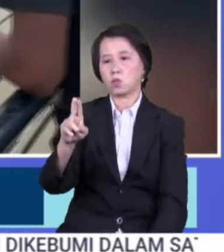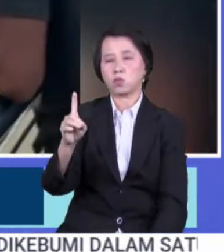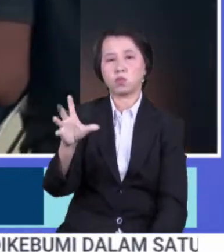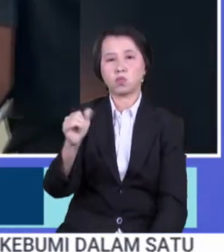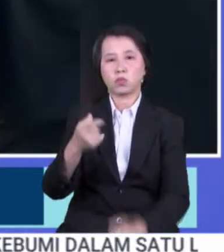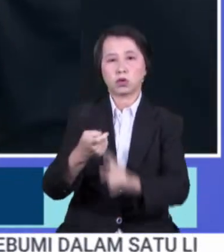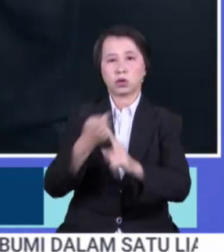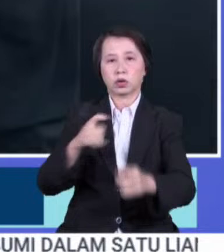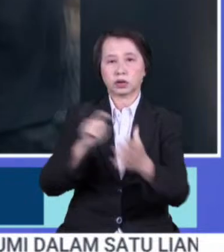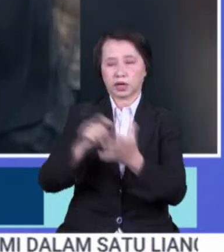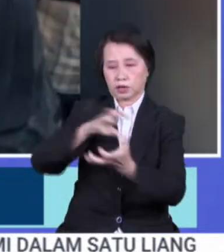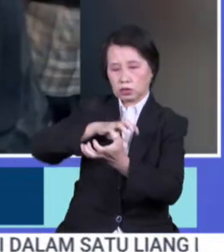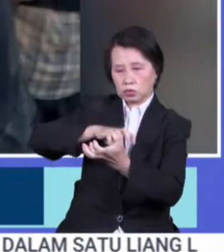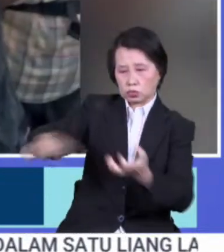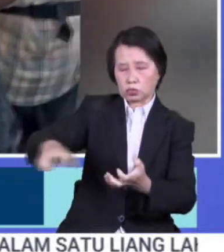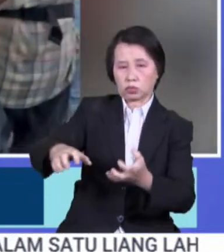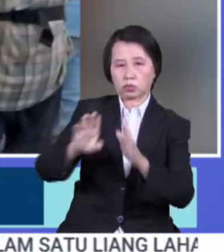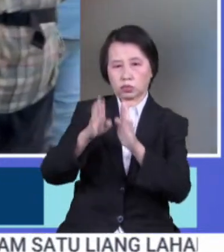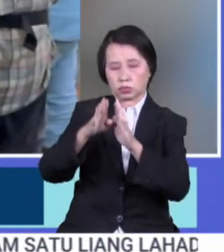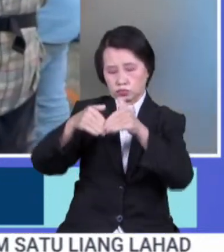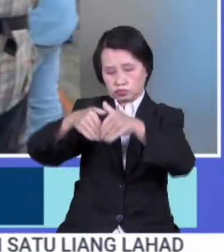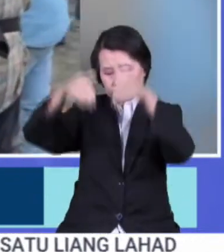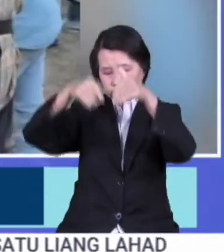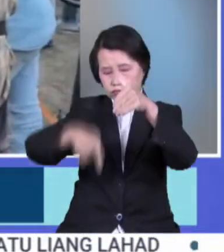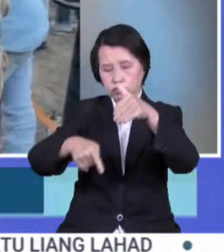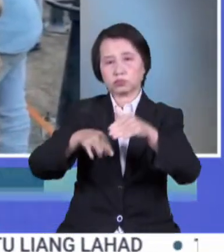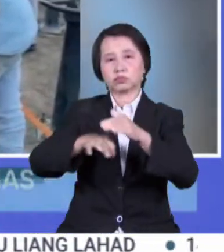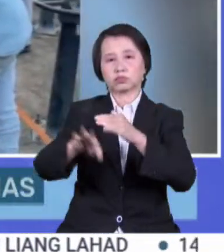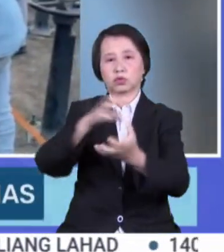berpunca daripada kerosakan pintu baraj sungai.